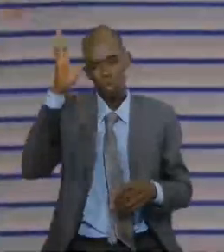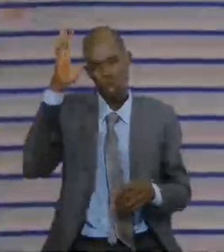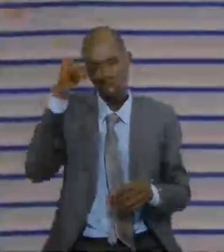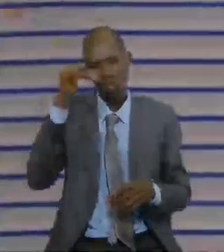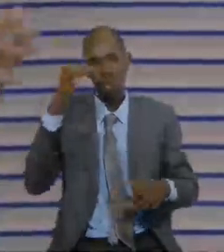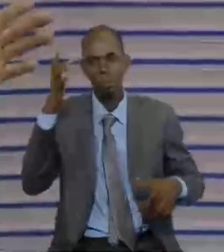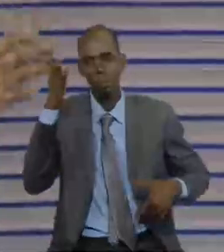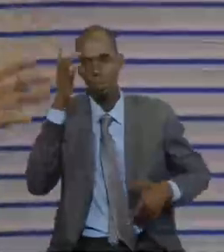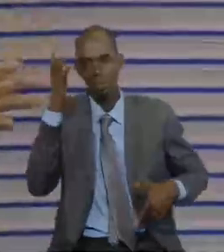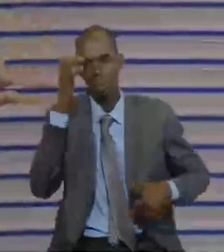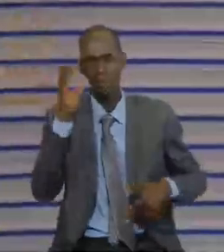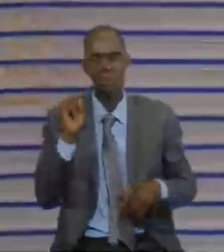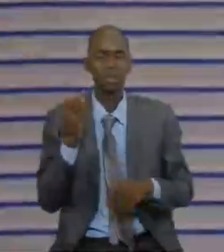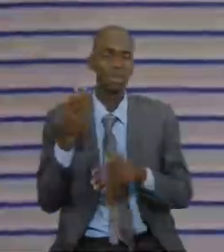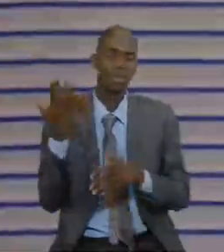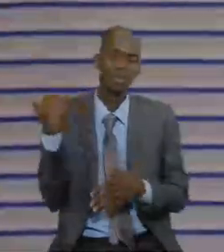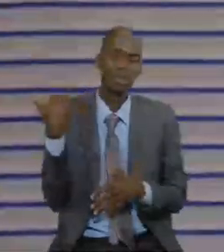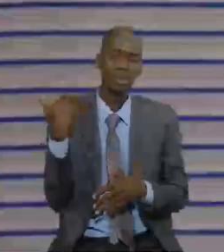incroyable